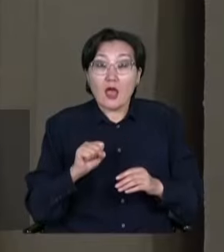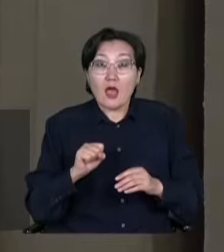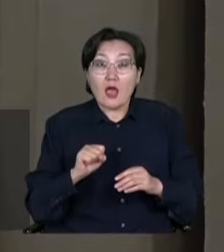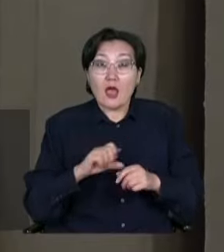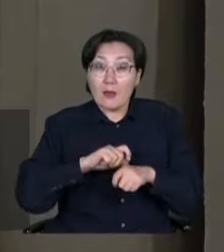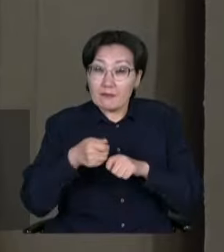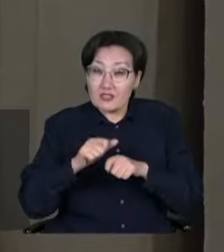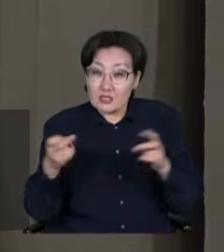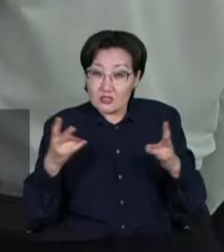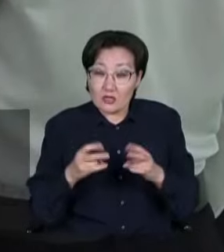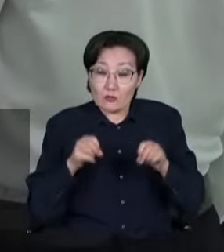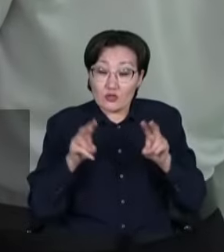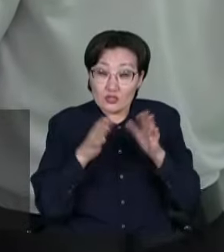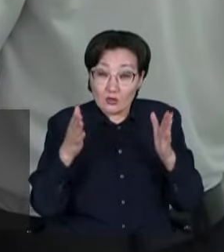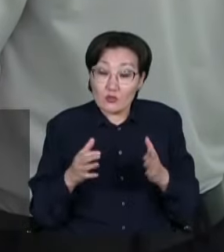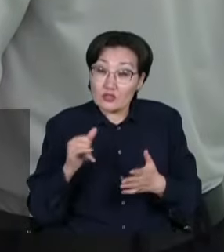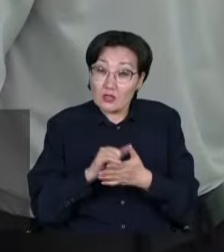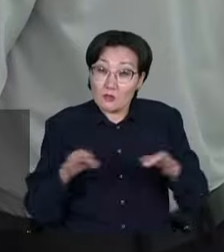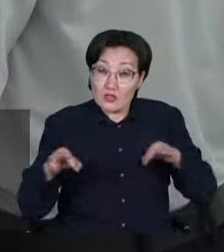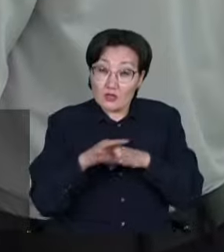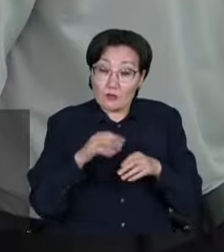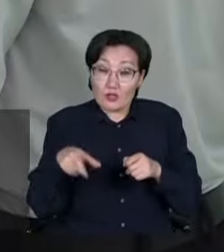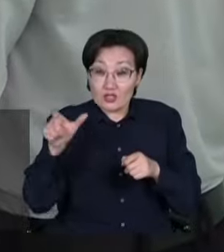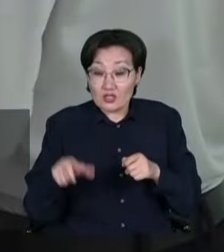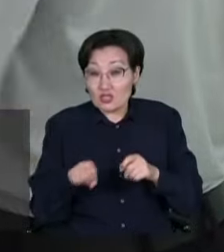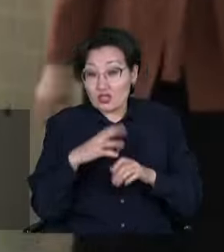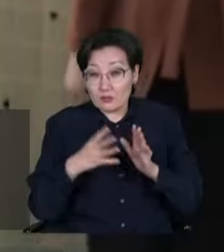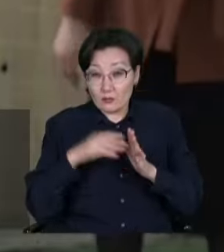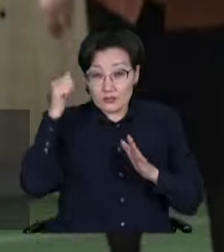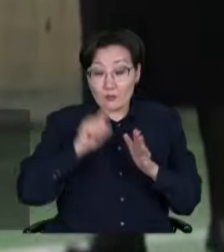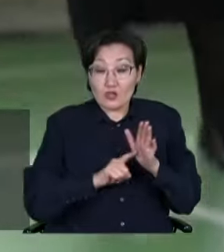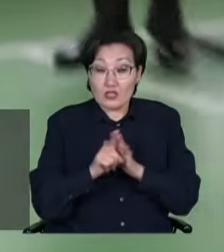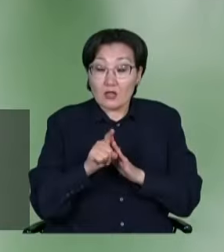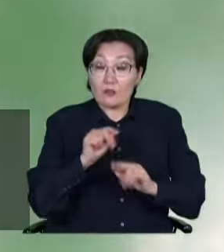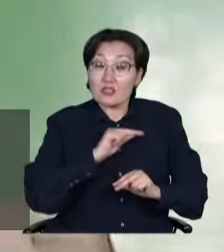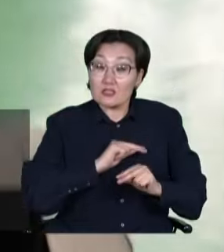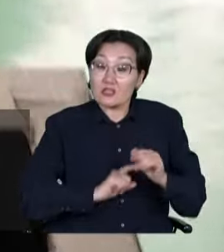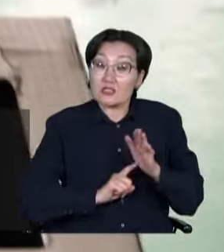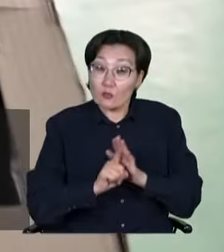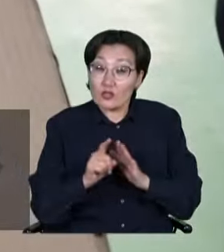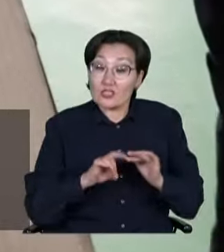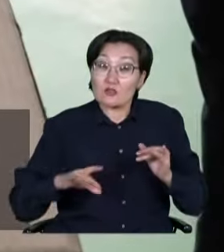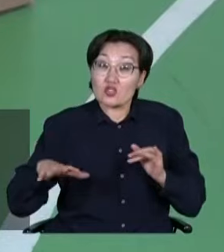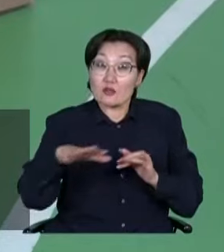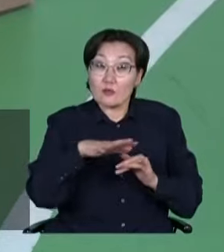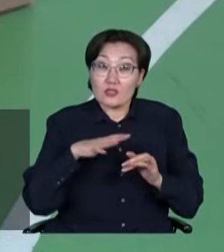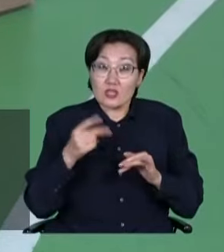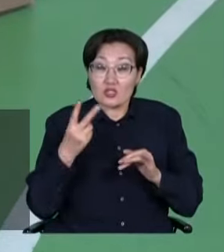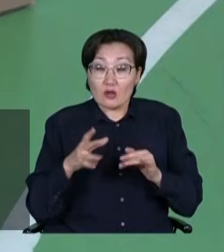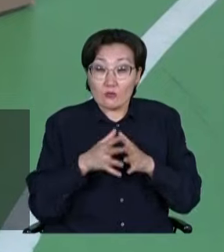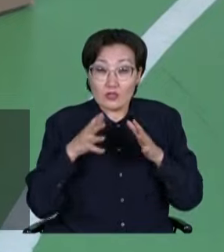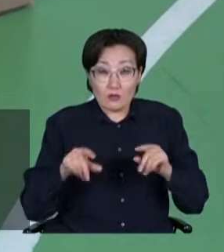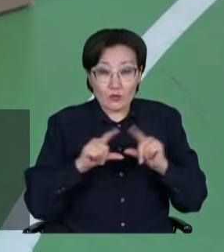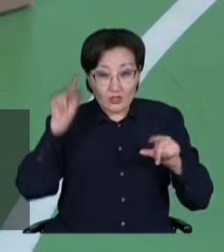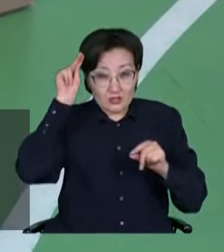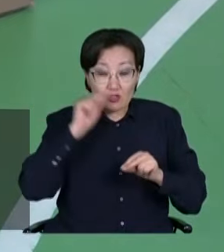Мектептерде арнайы қоқыс жәшіктерін орнатуды жоба авторлары 2019 жылдан бастап қолға алыпты. Қазір ол республика бойынша 20-дан аса